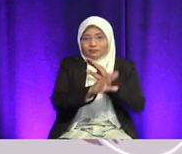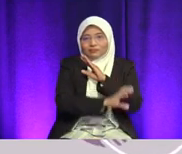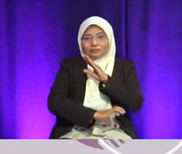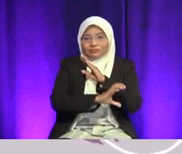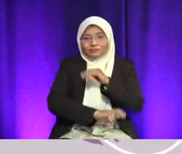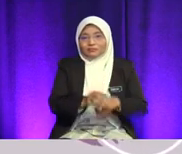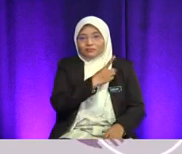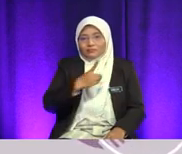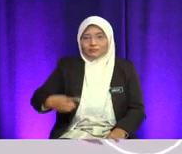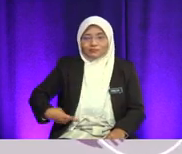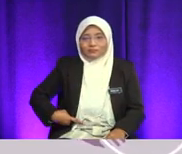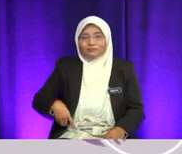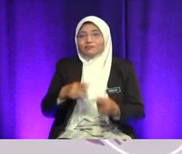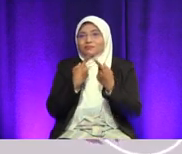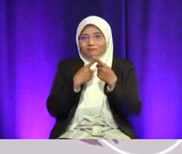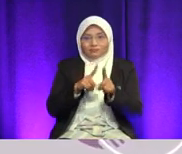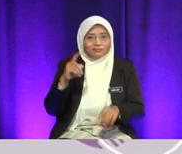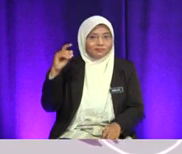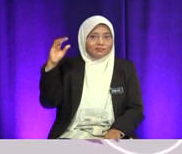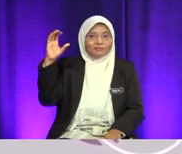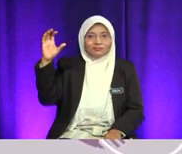dan mempunyai sepadansi